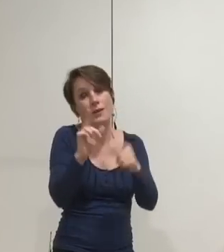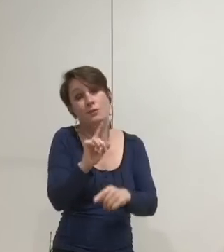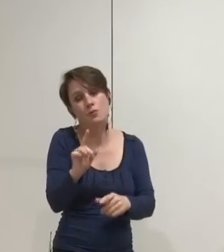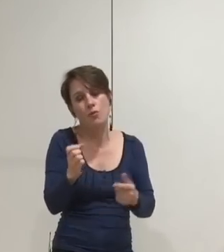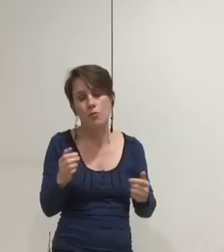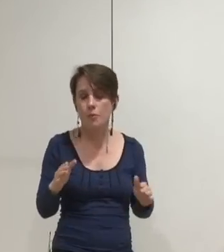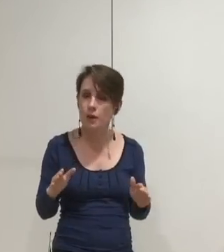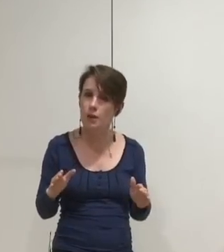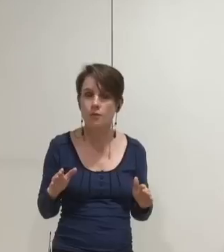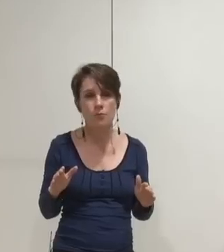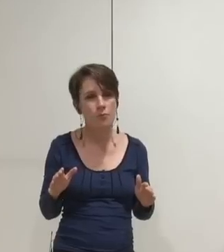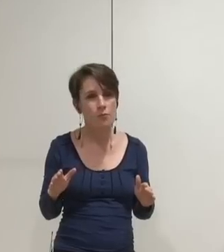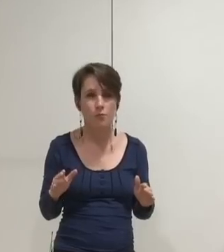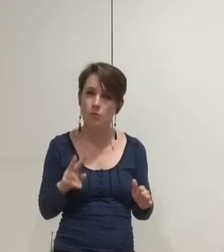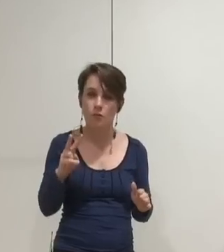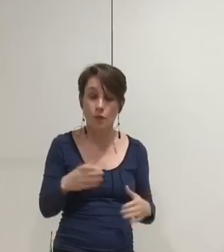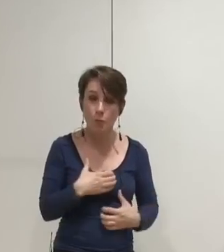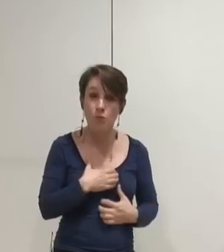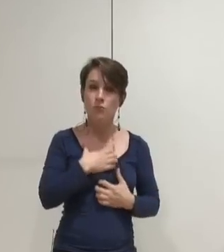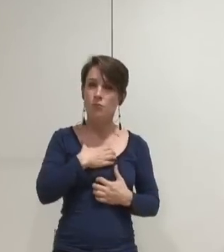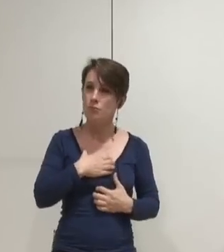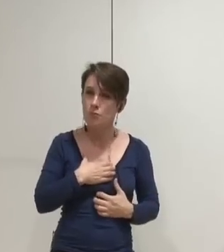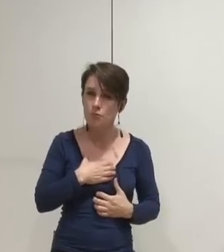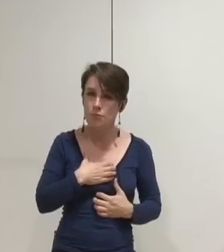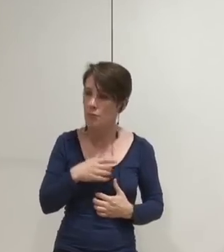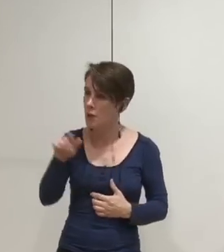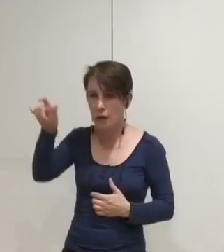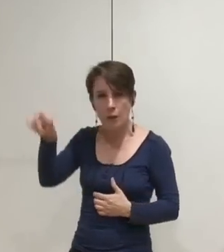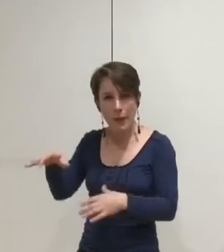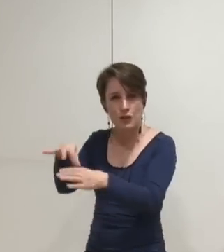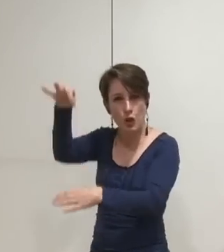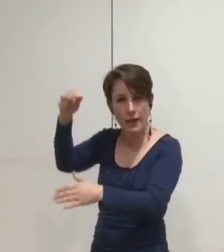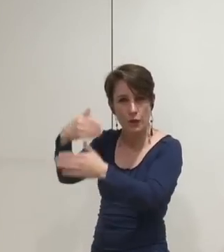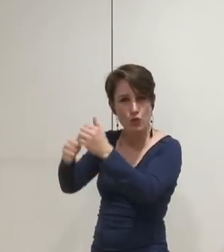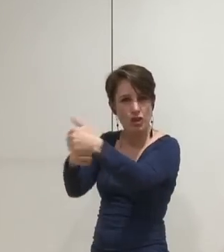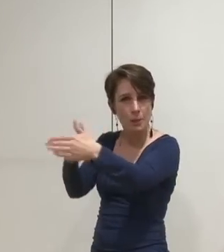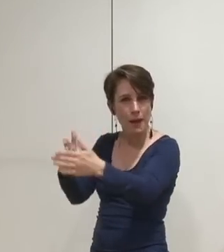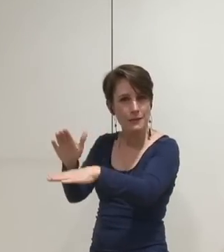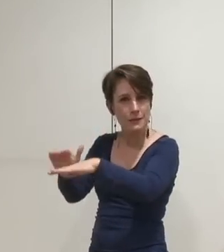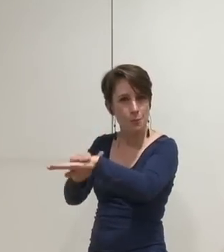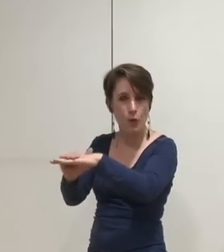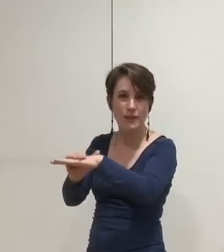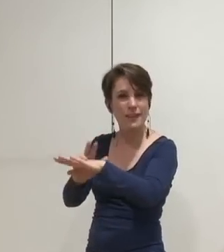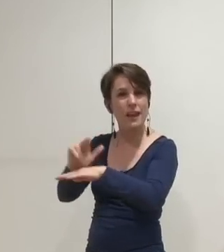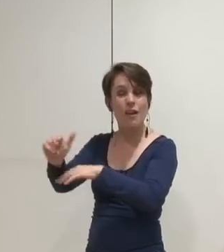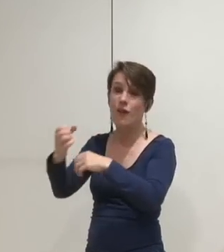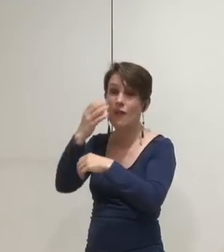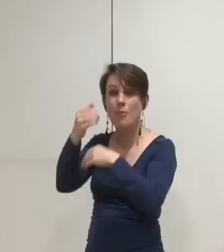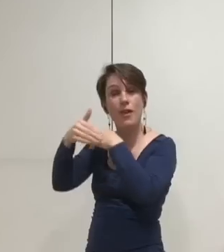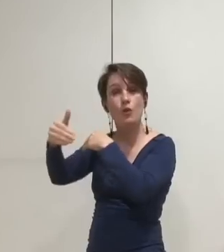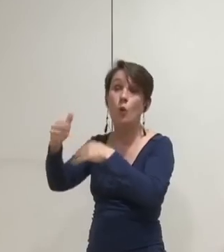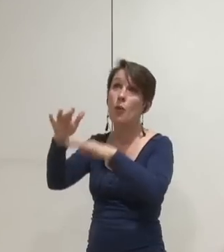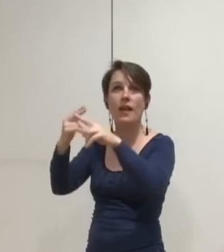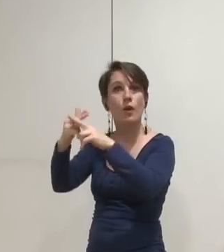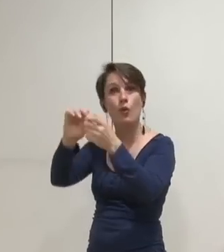même effroid qu' qu'un élu d'un d'un parti qui qui peut-être bientôt s'appeler les républicains propose de ne pas